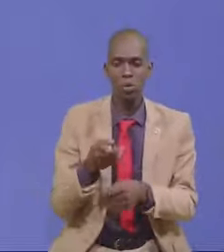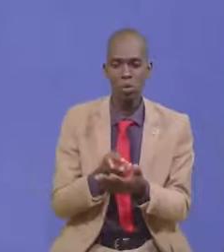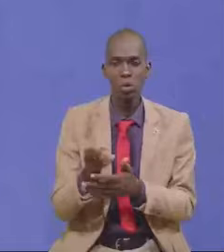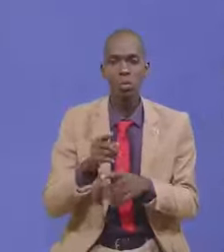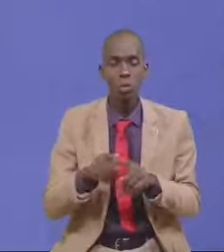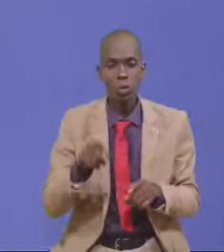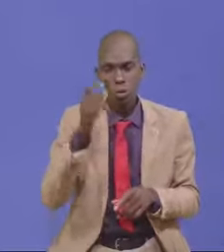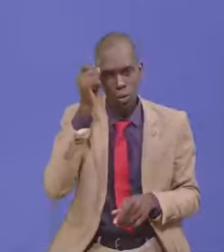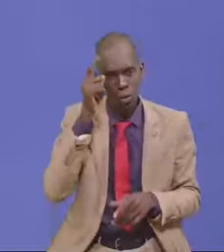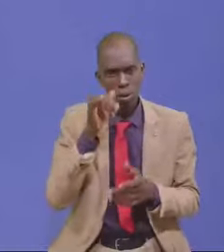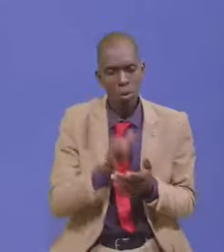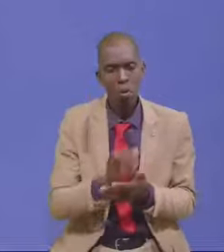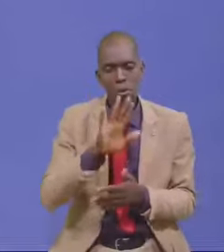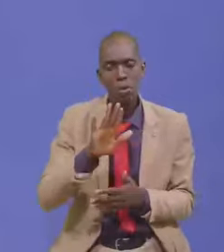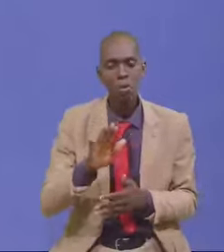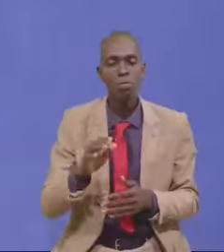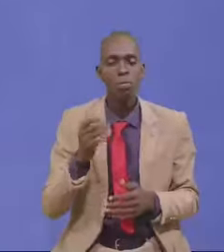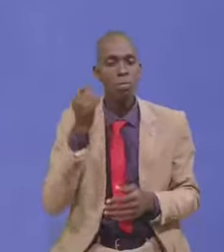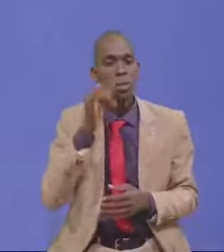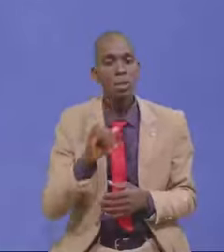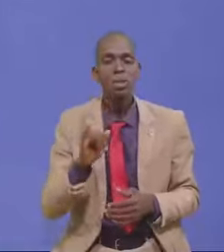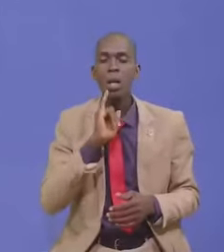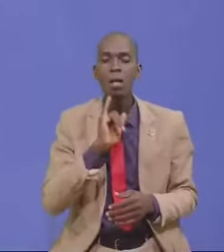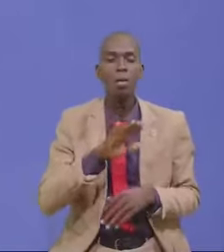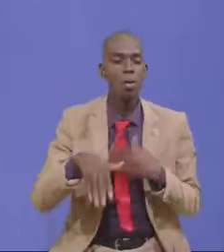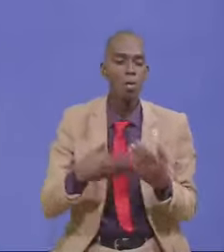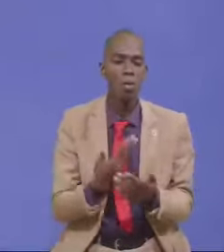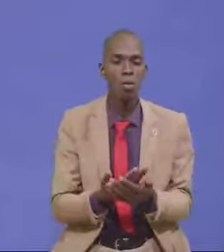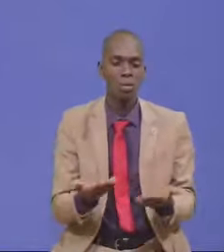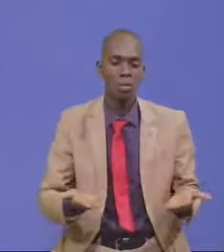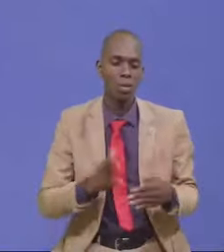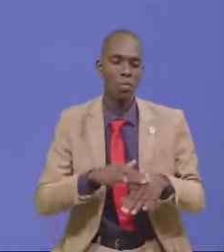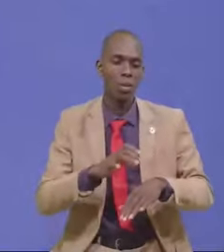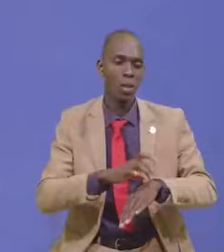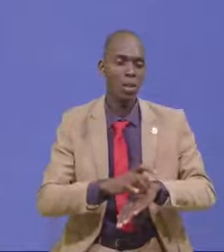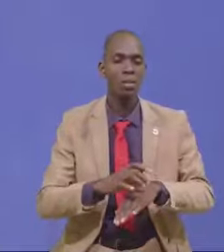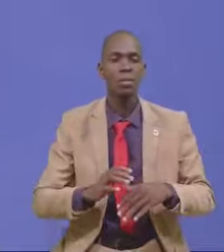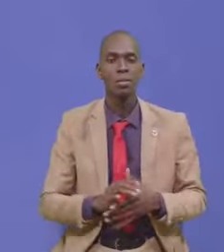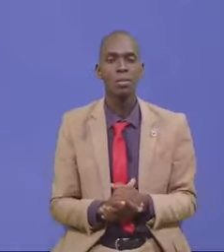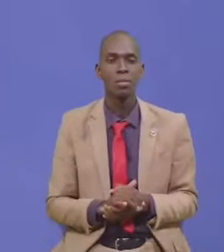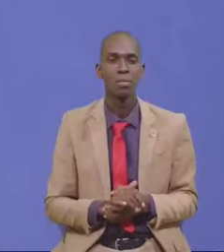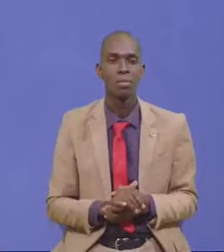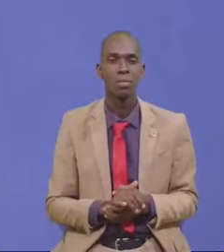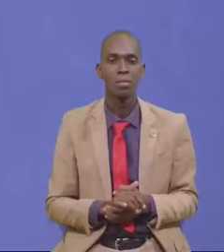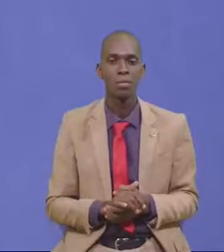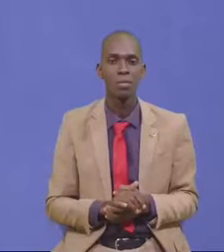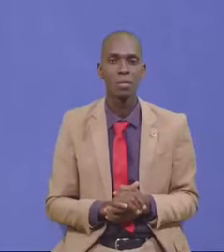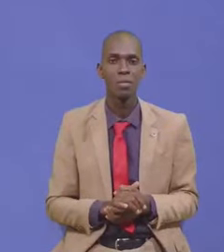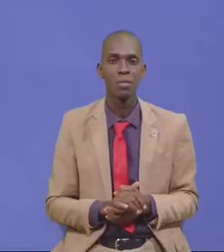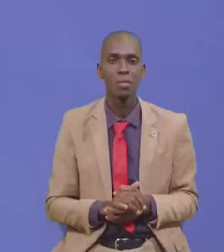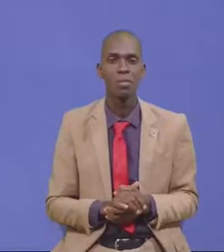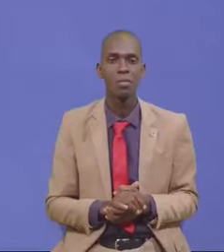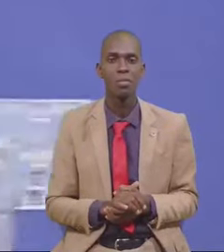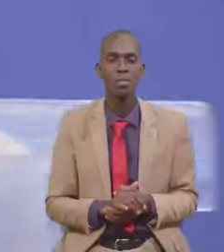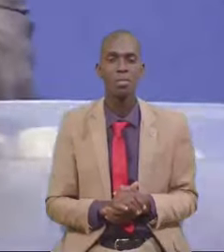J'ai la connaissance et la vérité sur ma famille, mes parents, mes aïeux que j'ai. Mais oui, il faut comprendre que tout cela est de